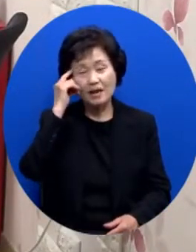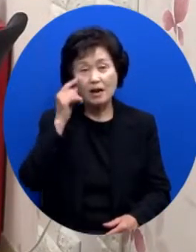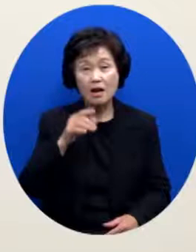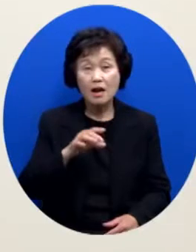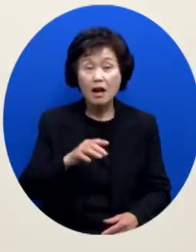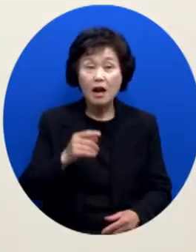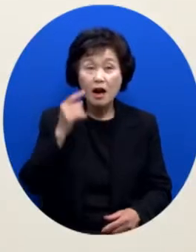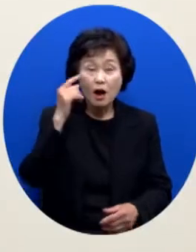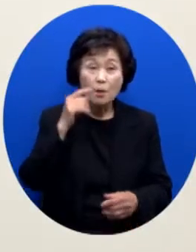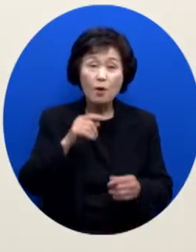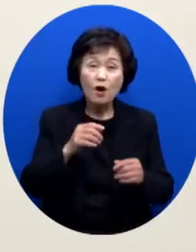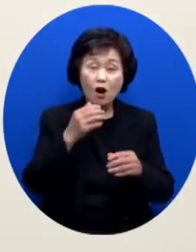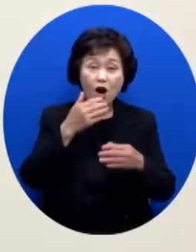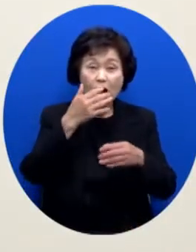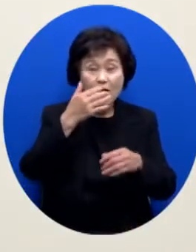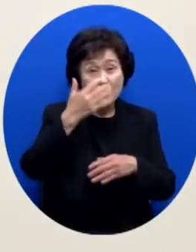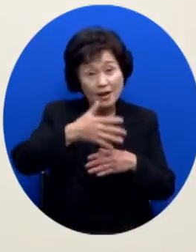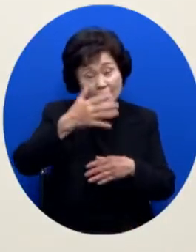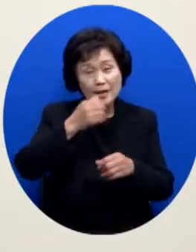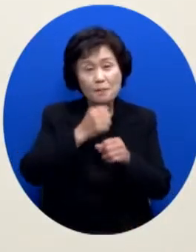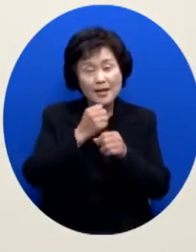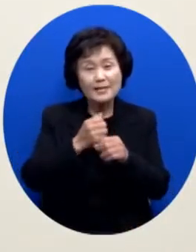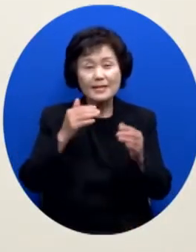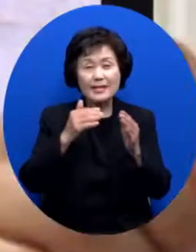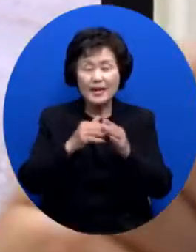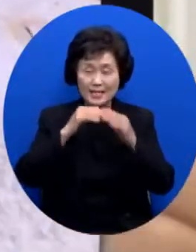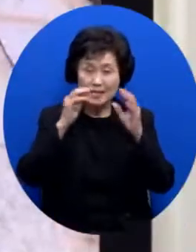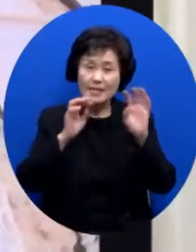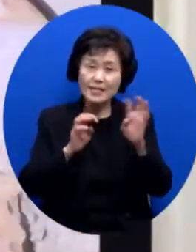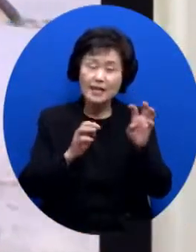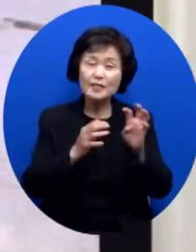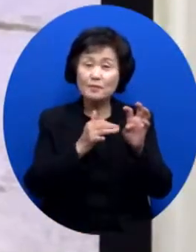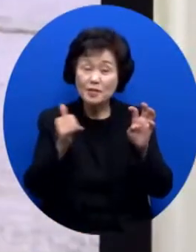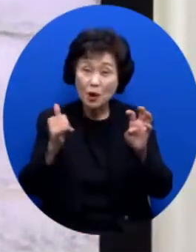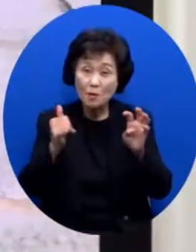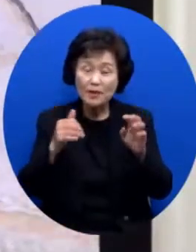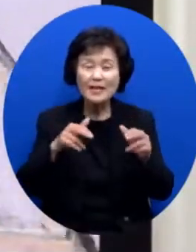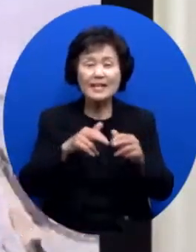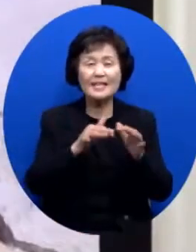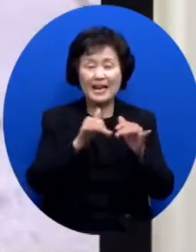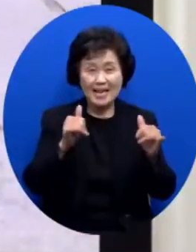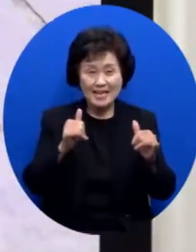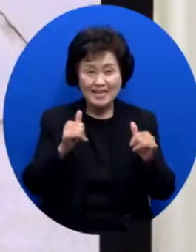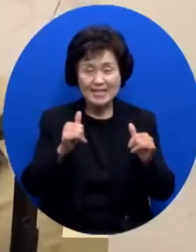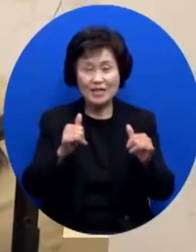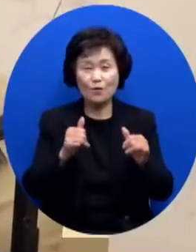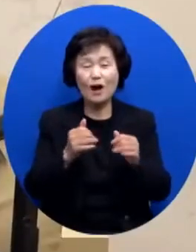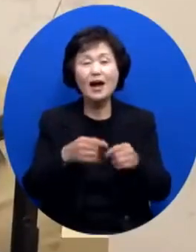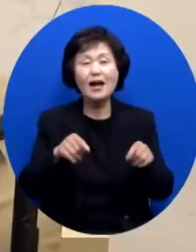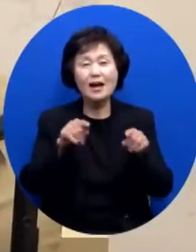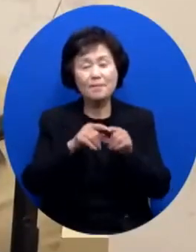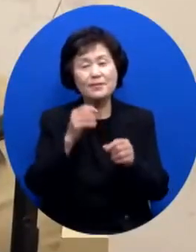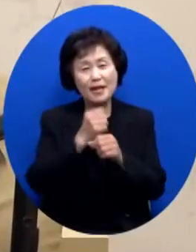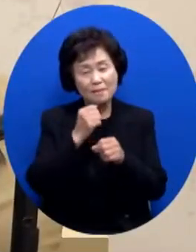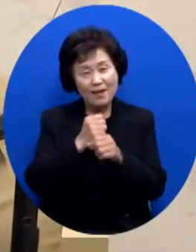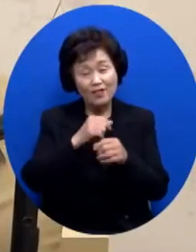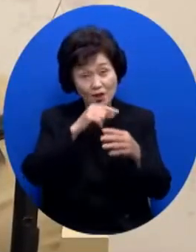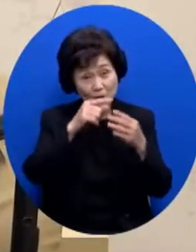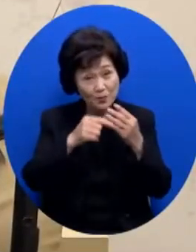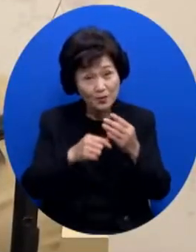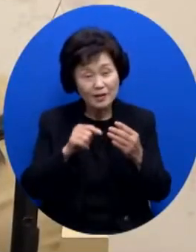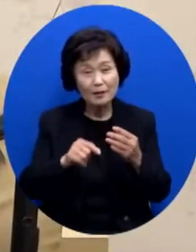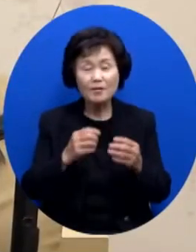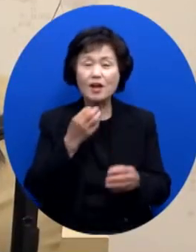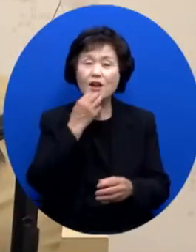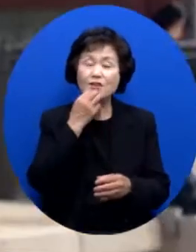답사, 영상 제작까지. 40여 명의 장애인 리포터와 비장애인이 함께 만들어가는 콘텐츠는 서울